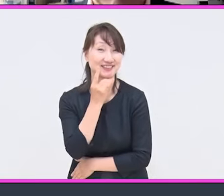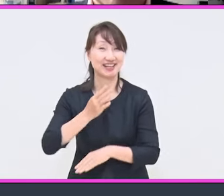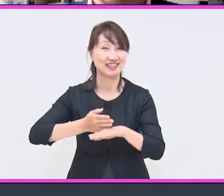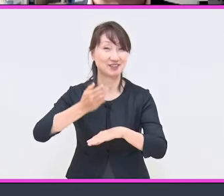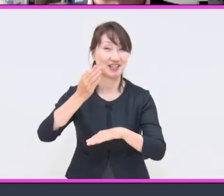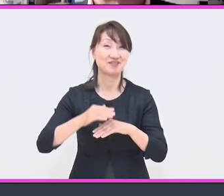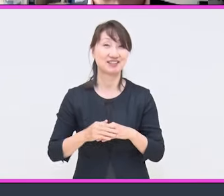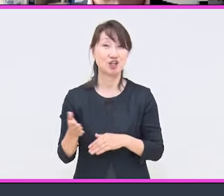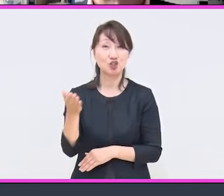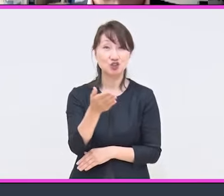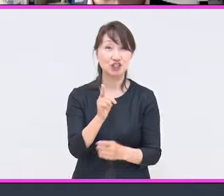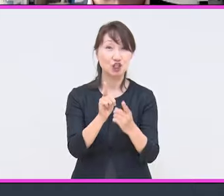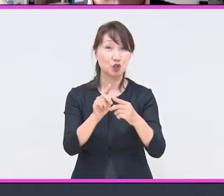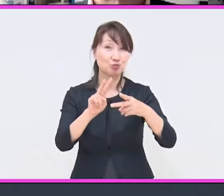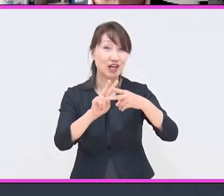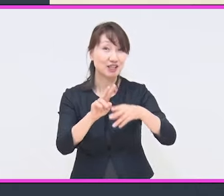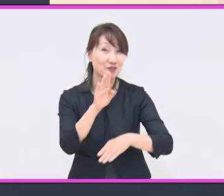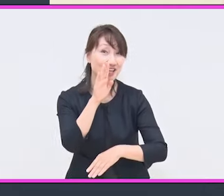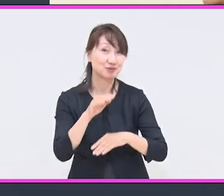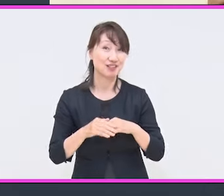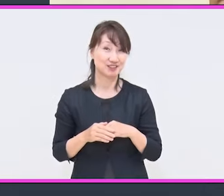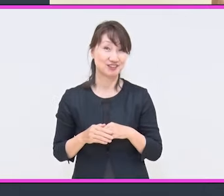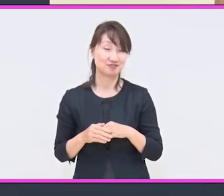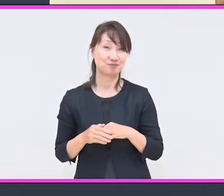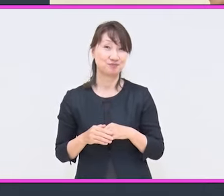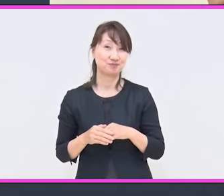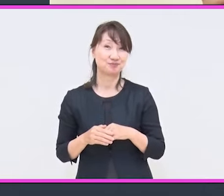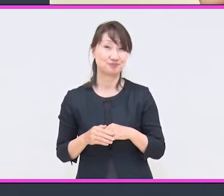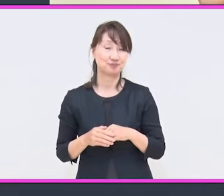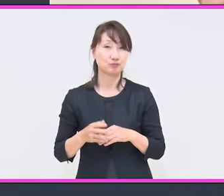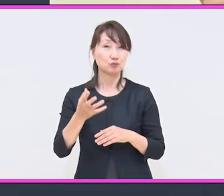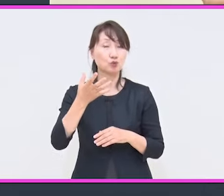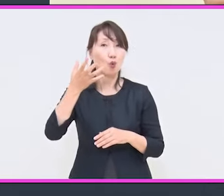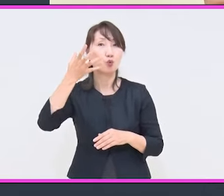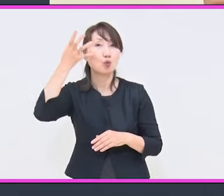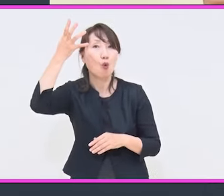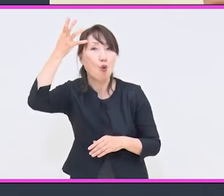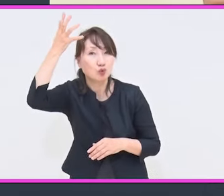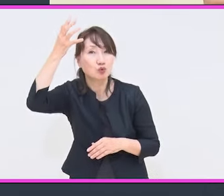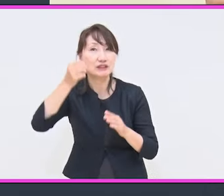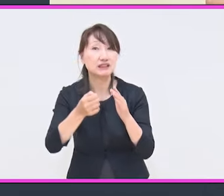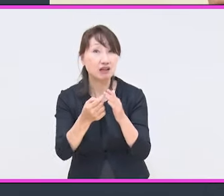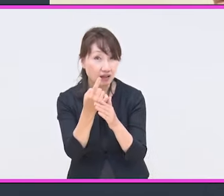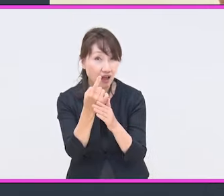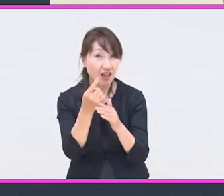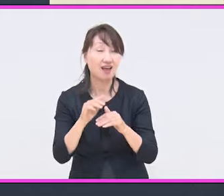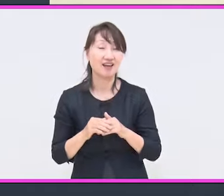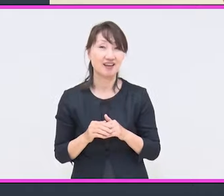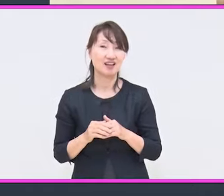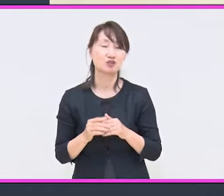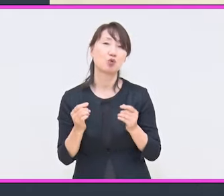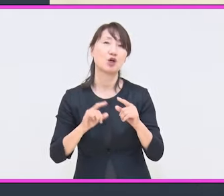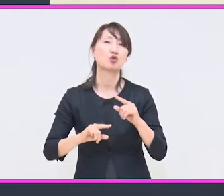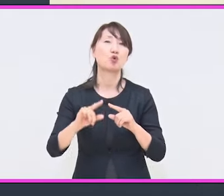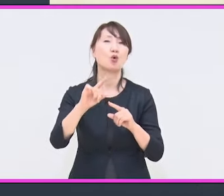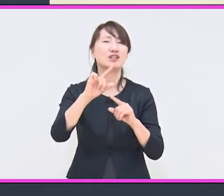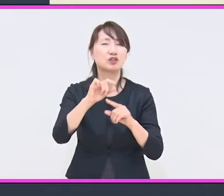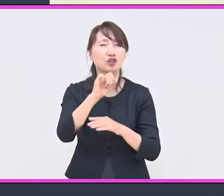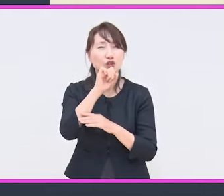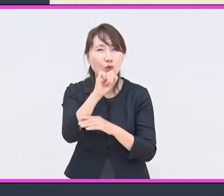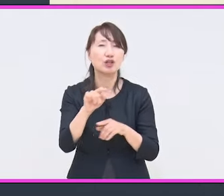ございます。続いて向井さんお願いします。 はい、 想像するきっかけ、 まあ、本当により良い共生